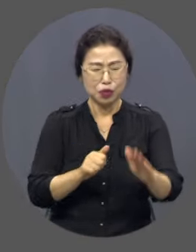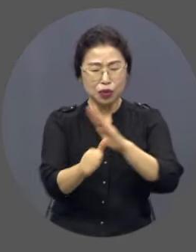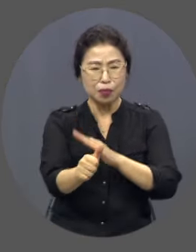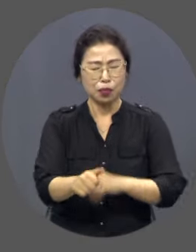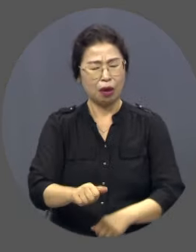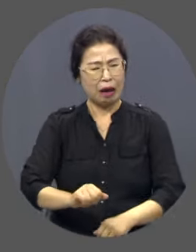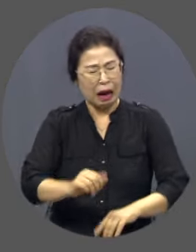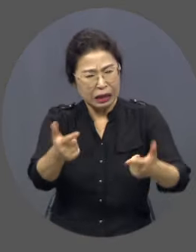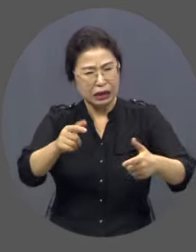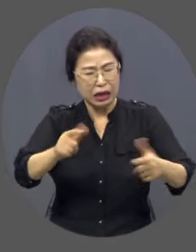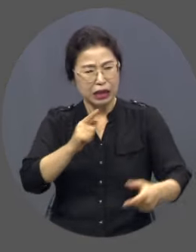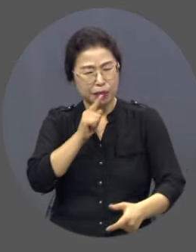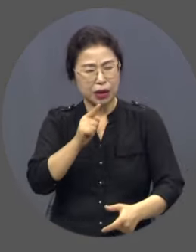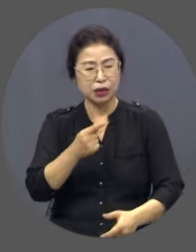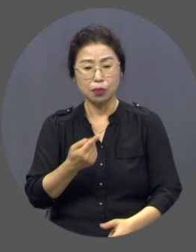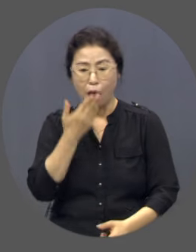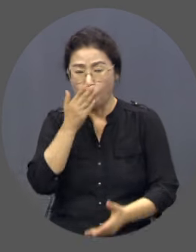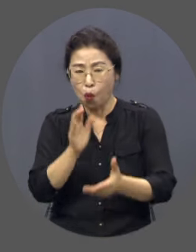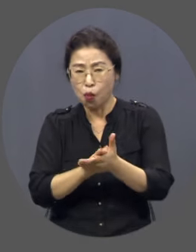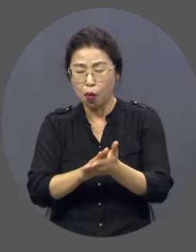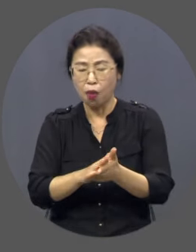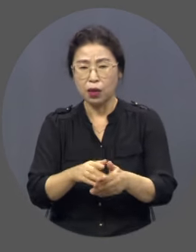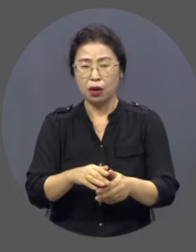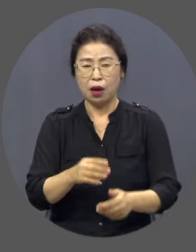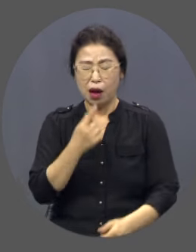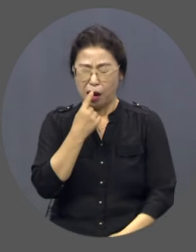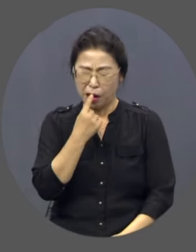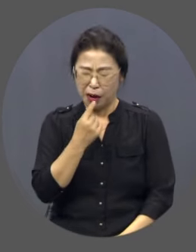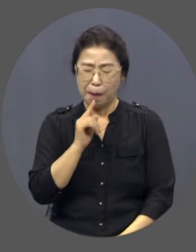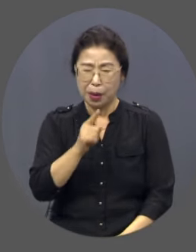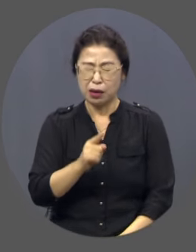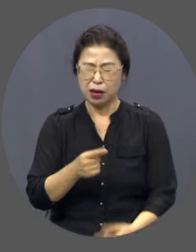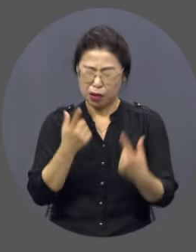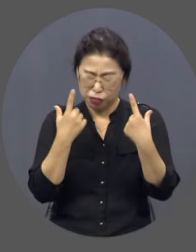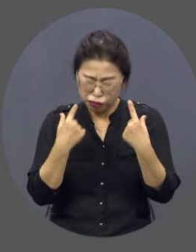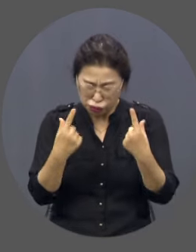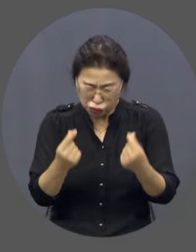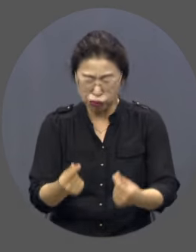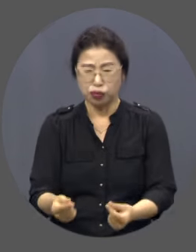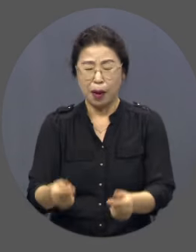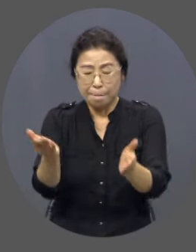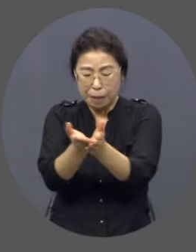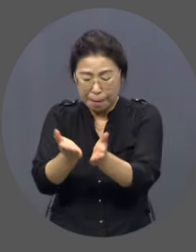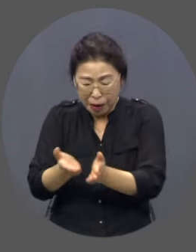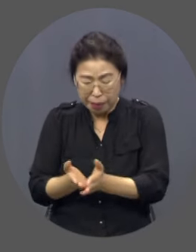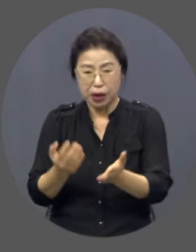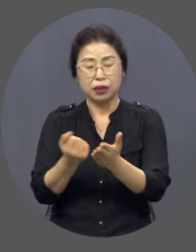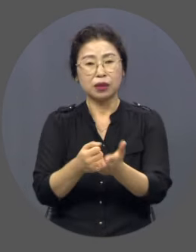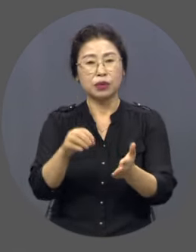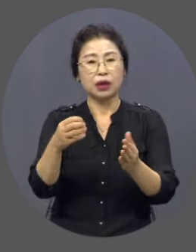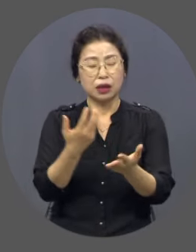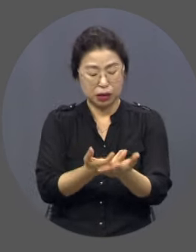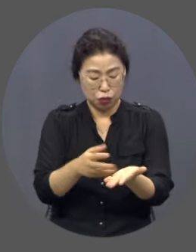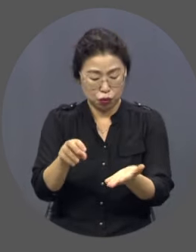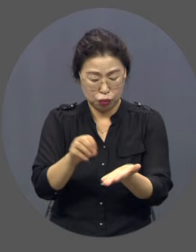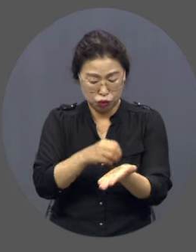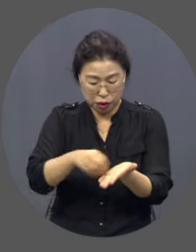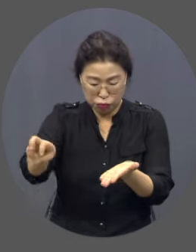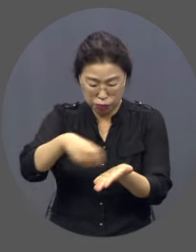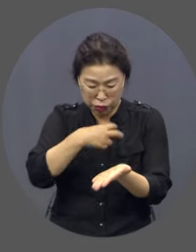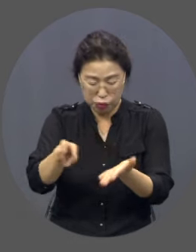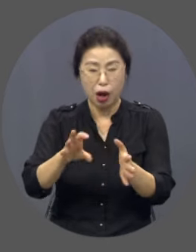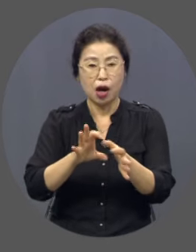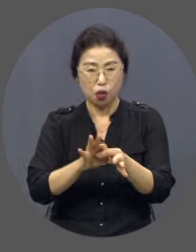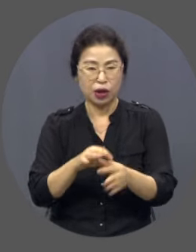부인했지만 공범들의 증언이 구체적이고 일관된 데다 관련 수사로 확보된 자료와 문자메시지 등을 통해